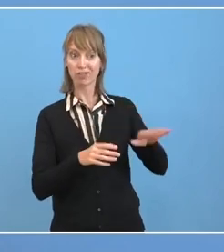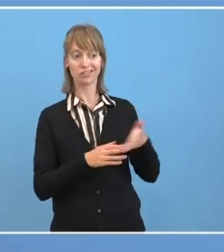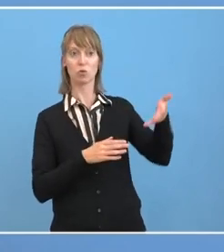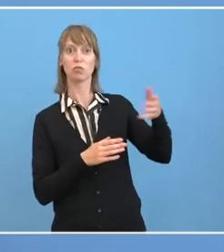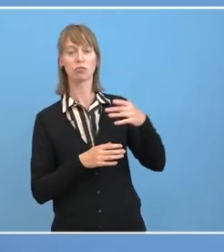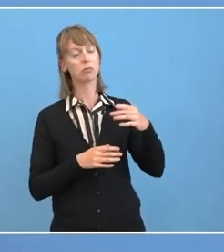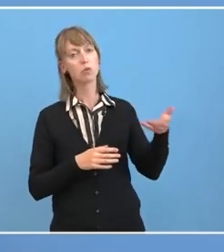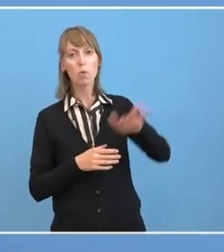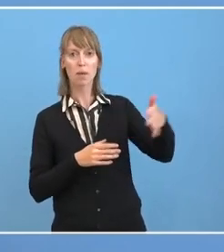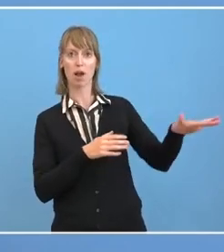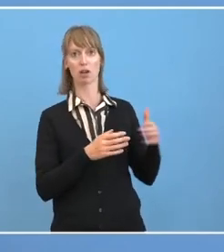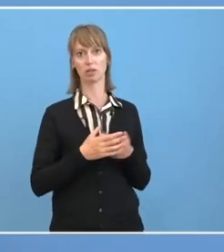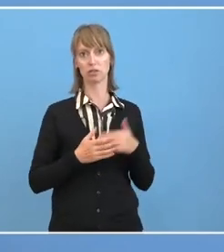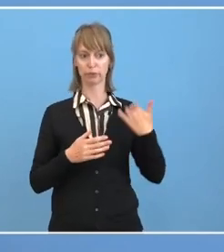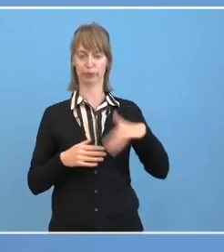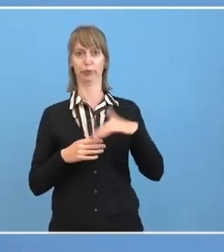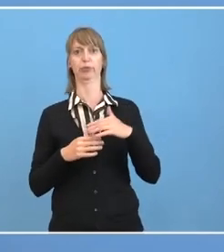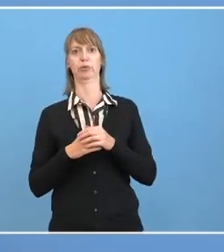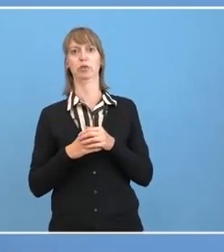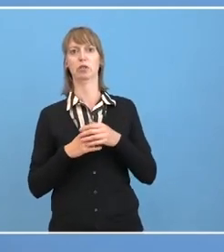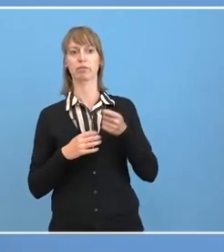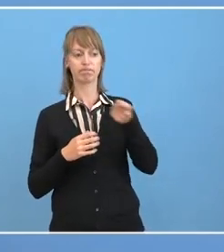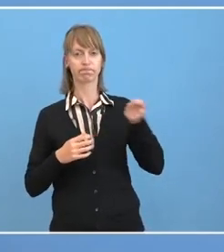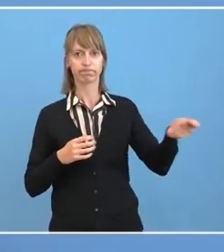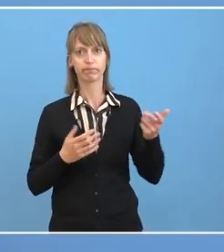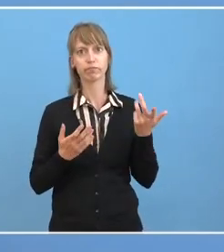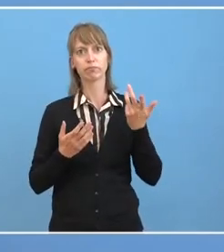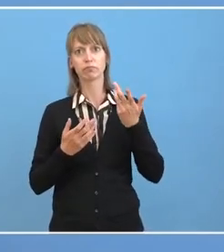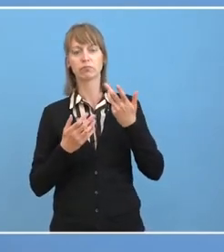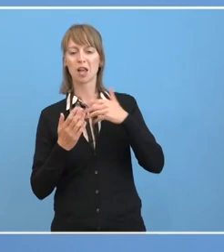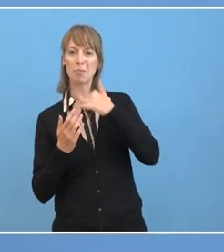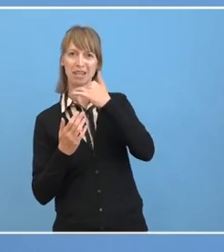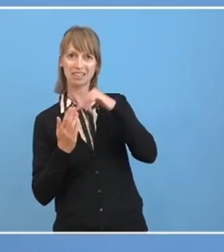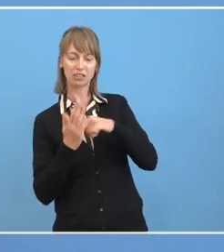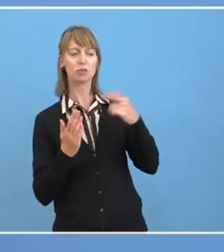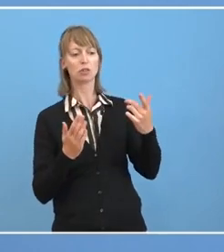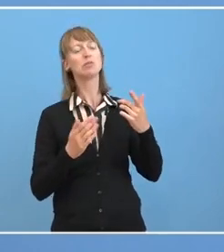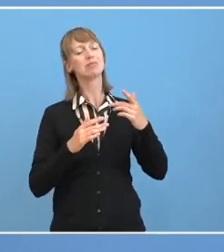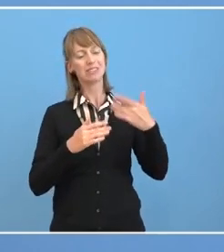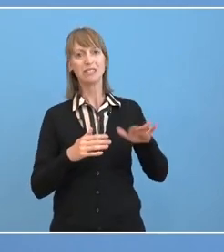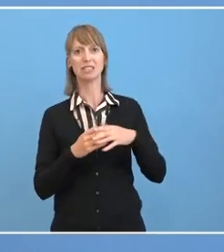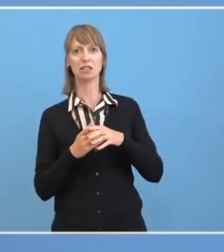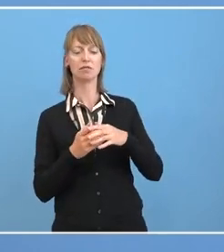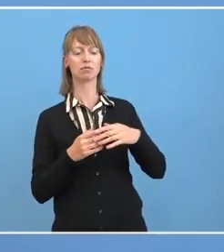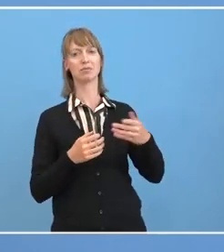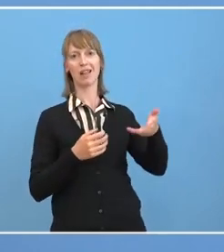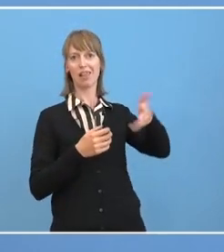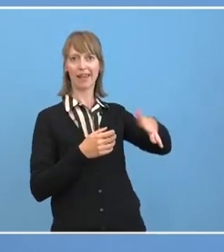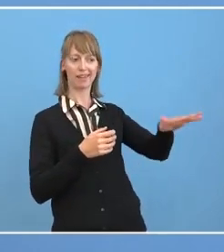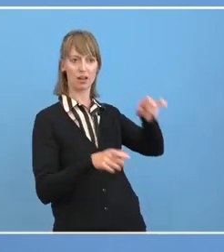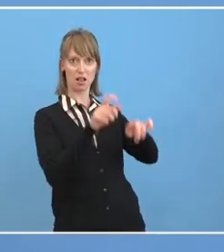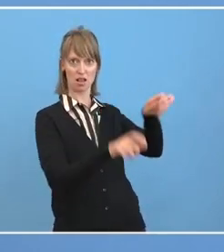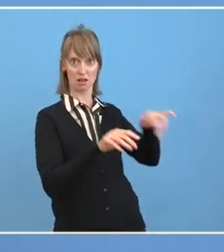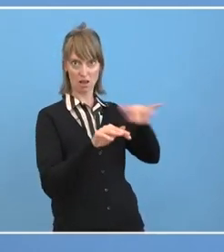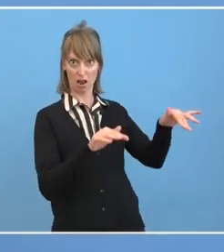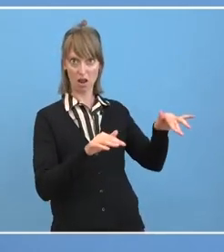jetzt Berichte über einzelne Funde von Leichen und das muss lückenlos aufgeklärt werden.